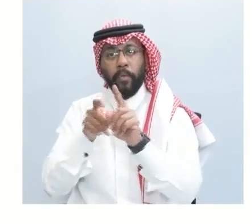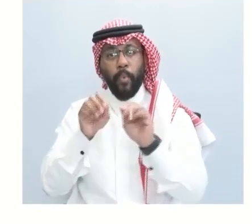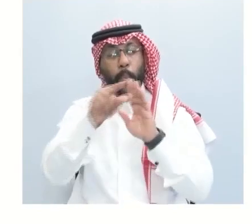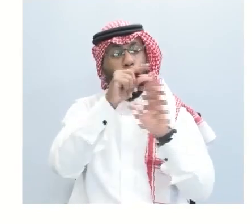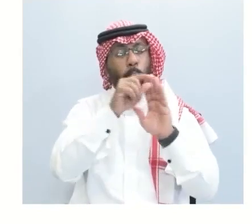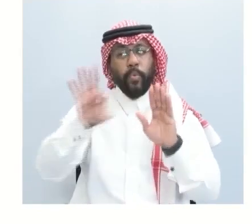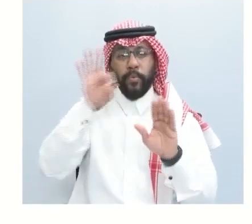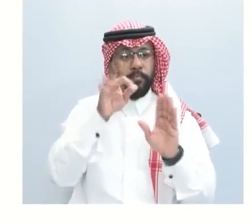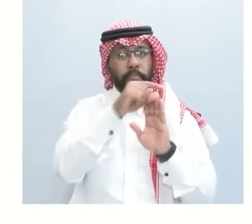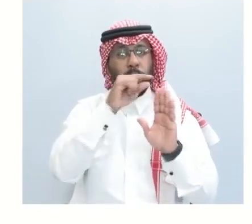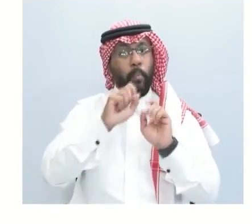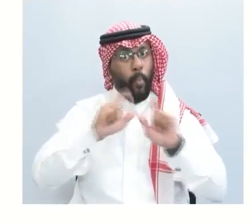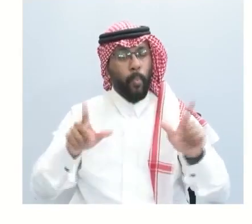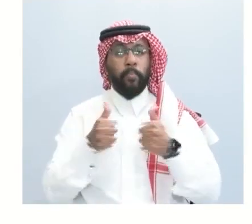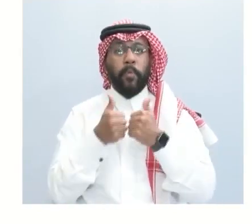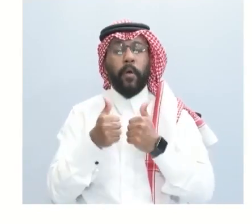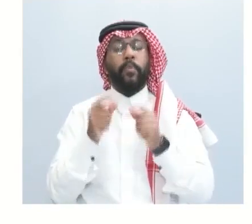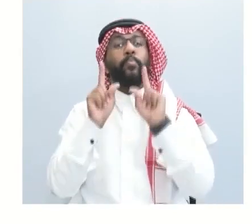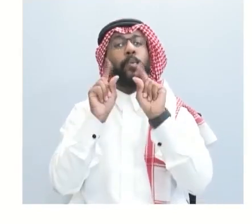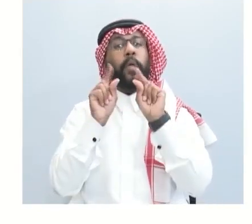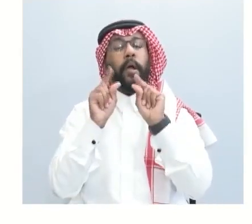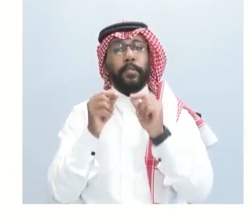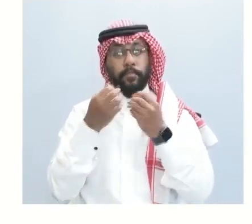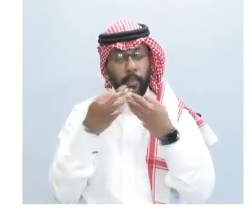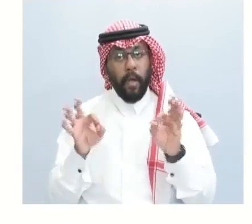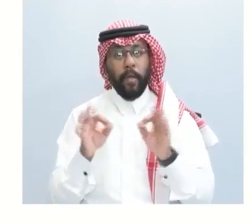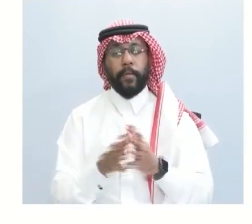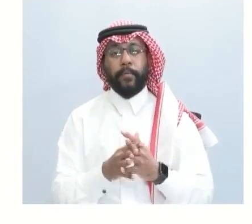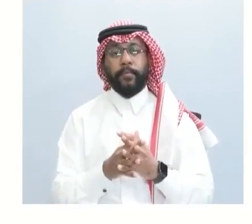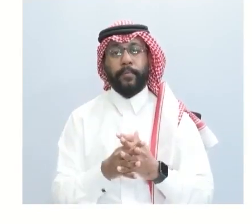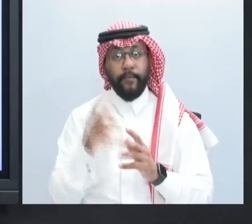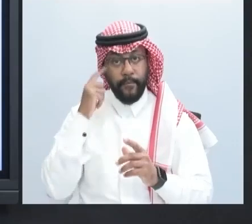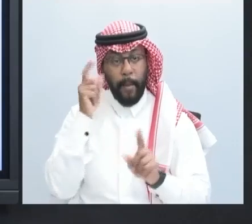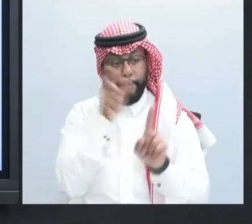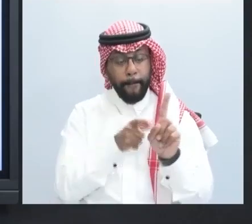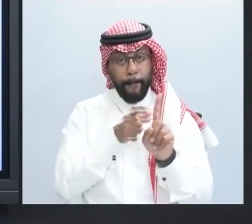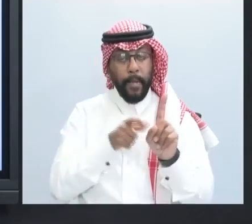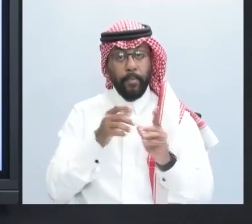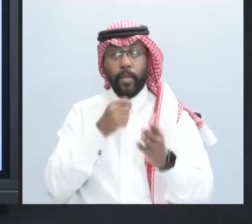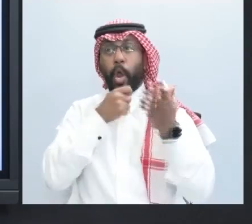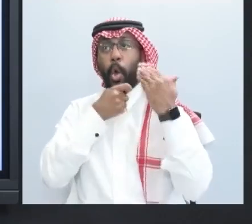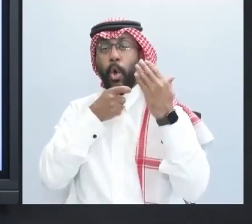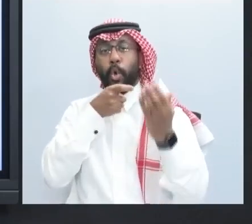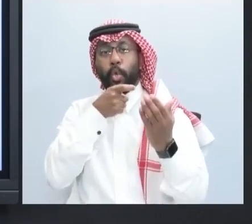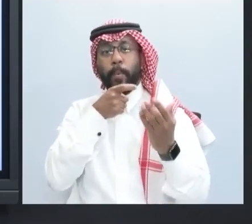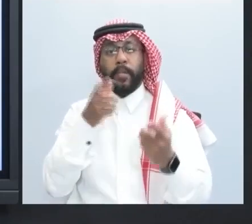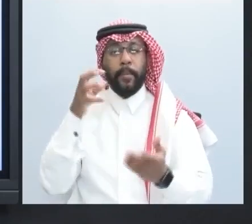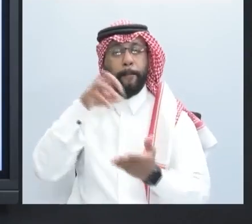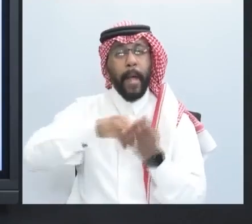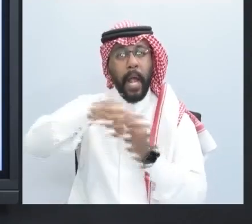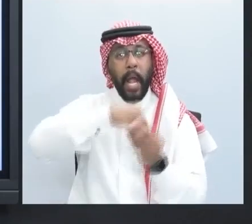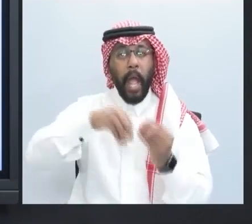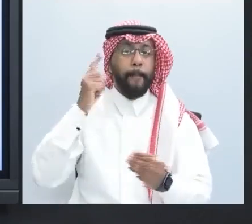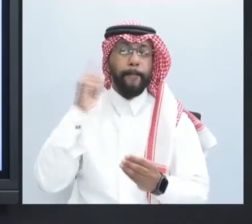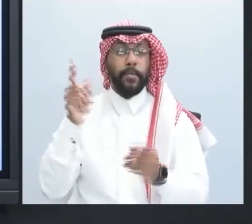الموضوعات وجودتها حسن اختيار الموضوعات وجودتها اذا ما يتميز به الخطباء من جوده الالقاء وفصاحه